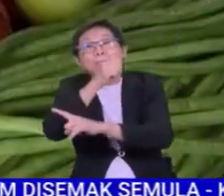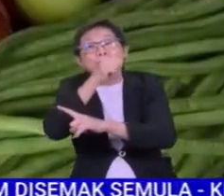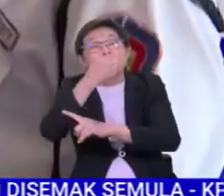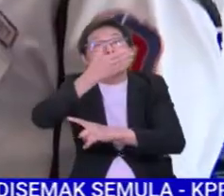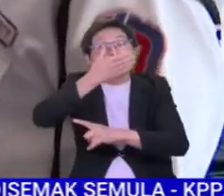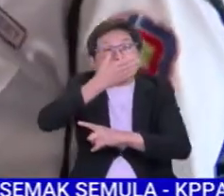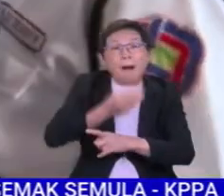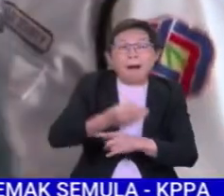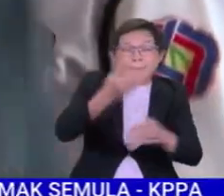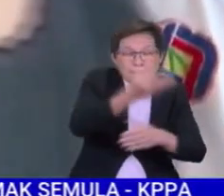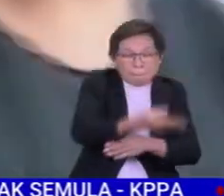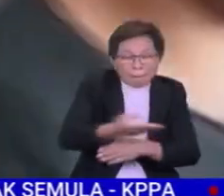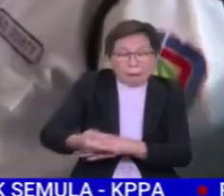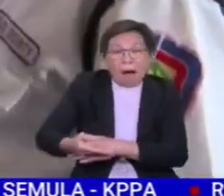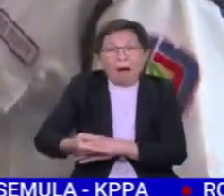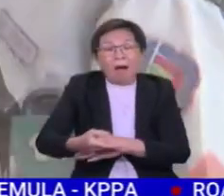barangan kawalan turut akan ditambah